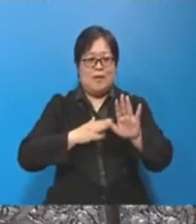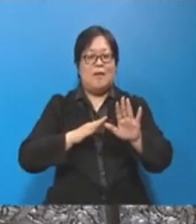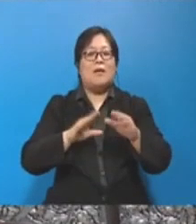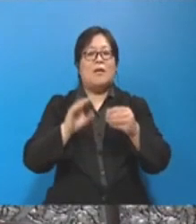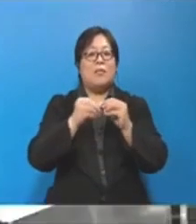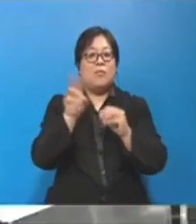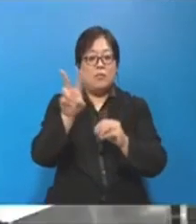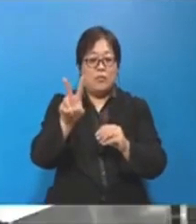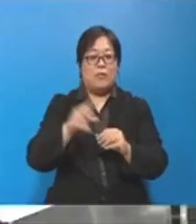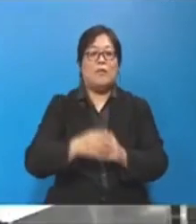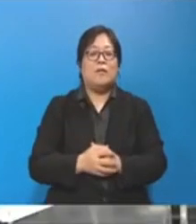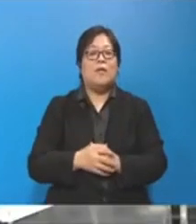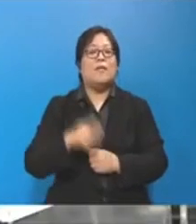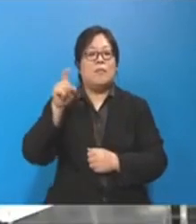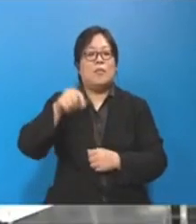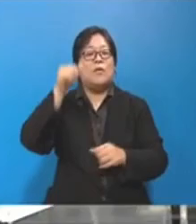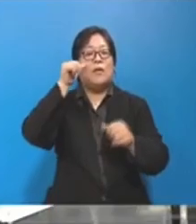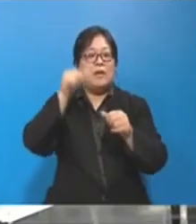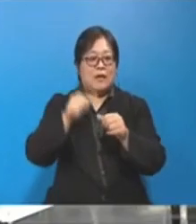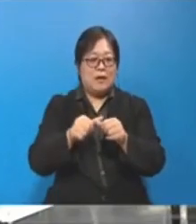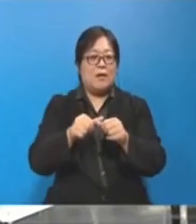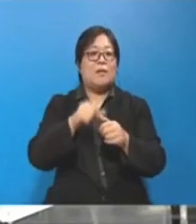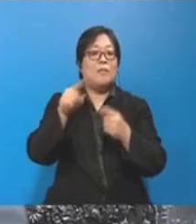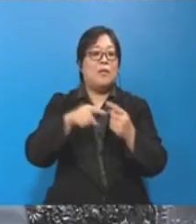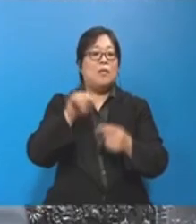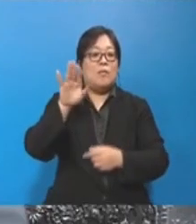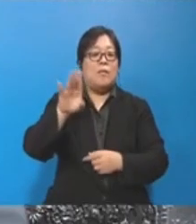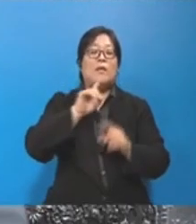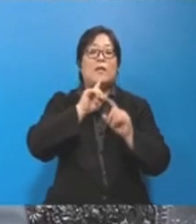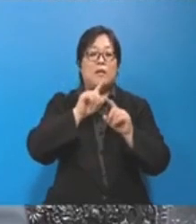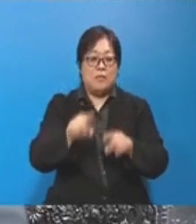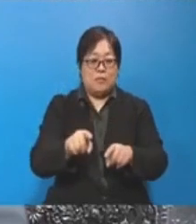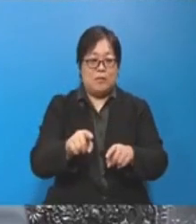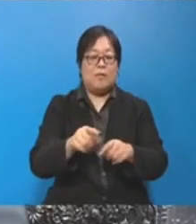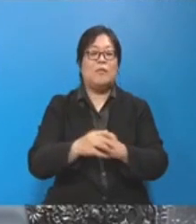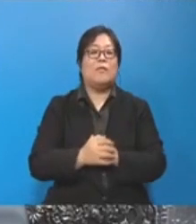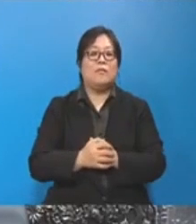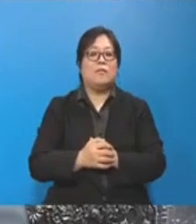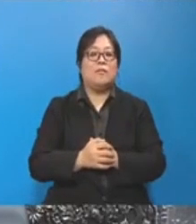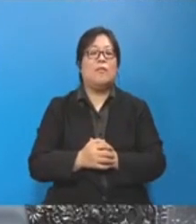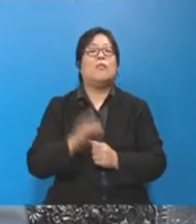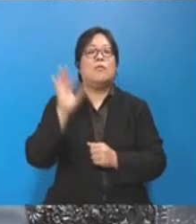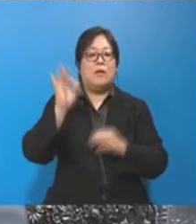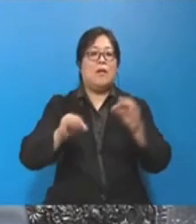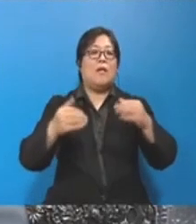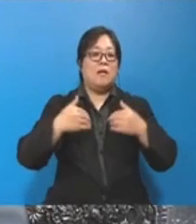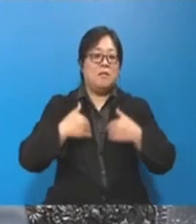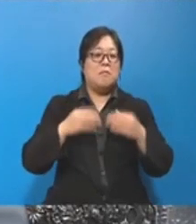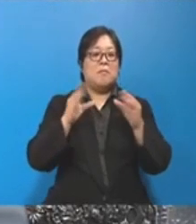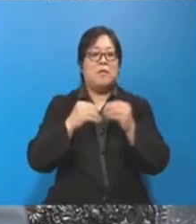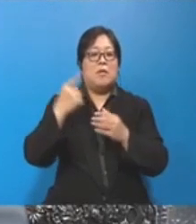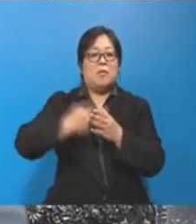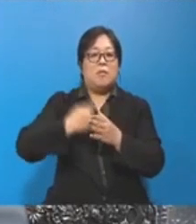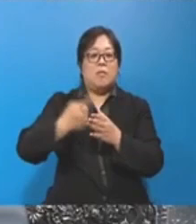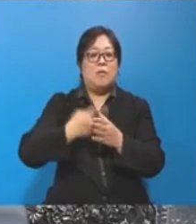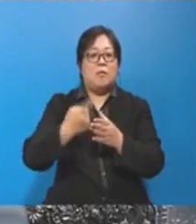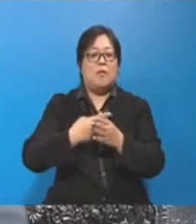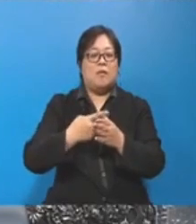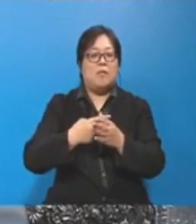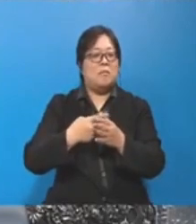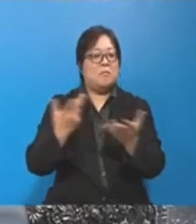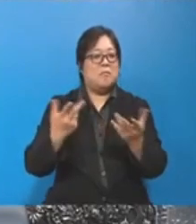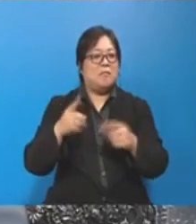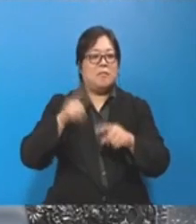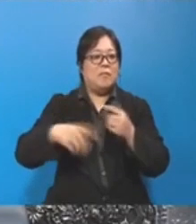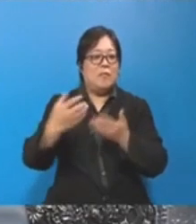26 udah merdu perlu ingat bila yang pramajaya katakan Oh kalau ada meeting bulan-bulan tidak